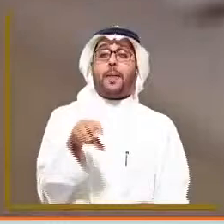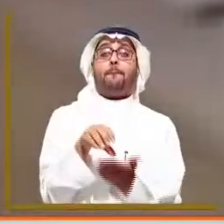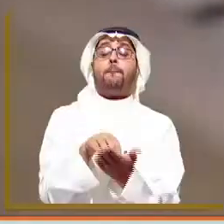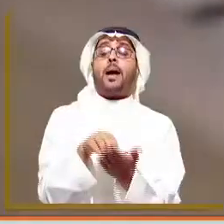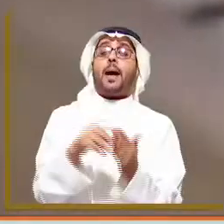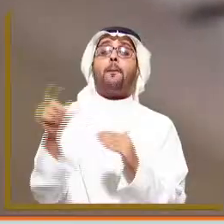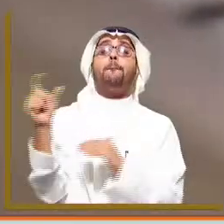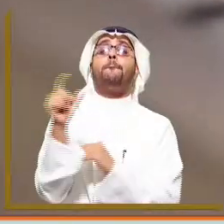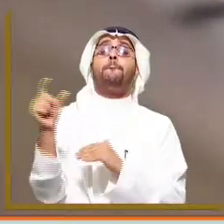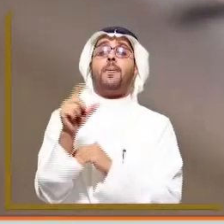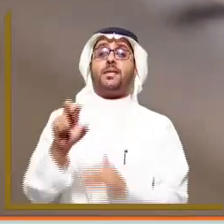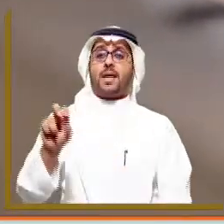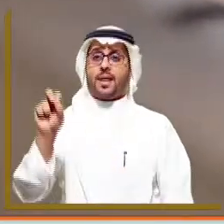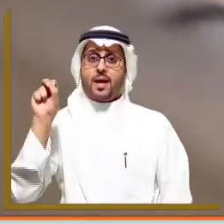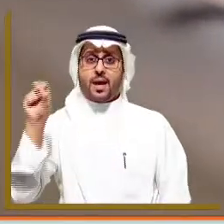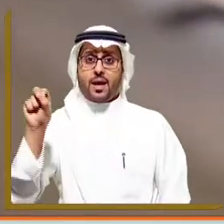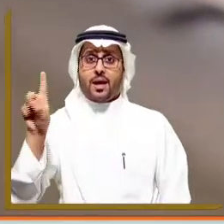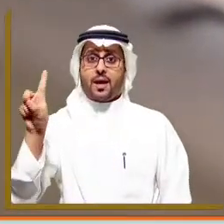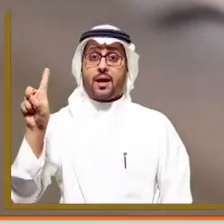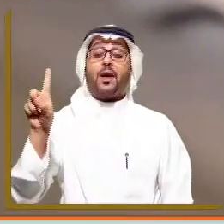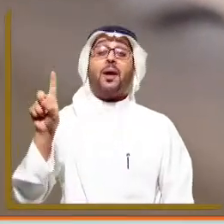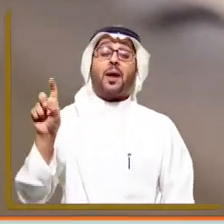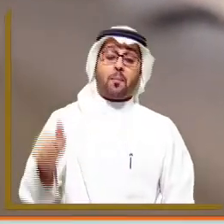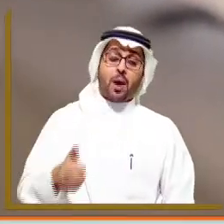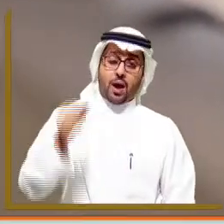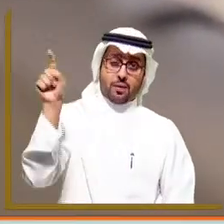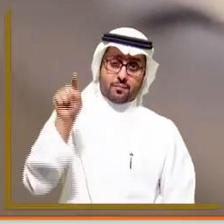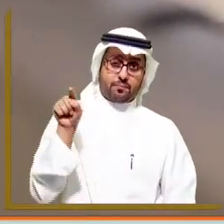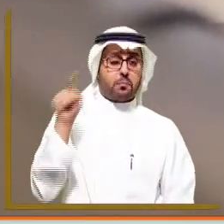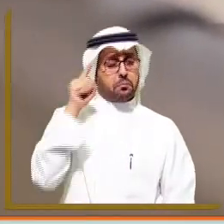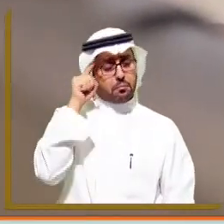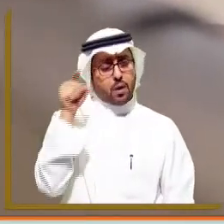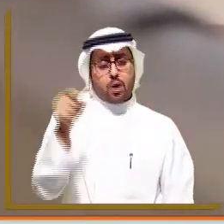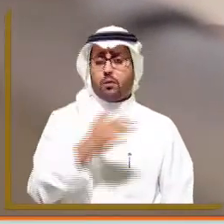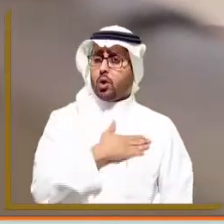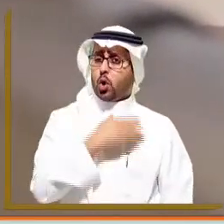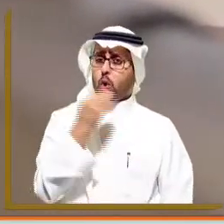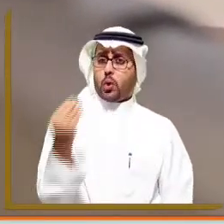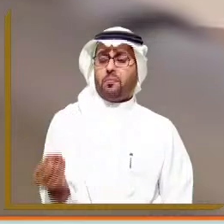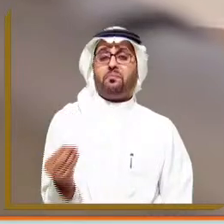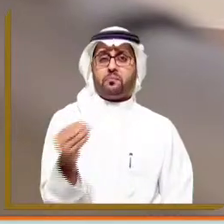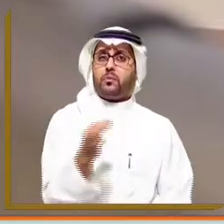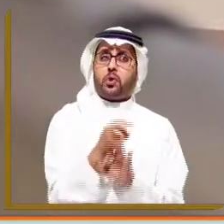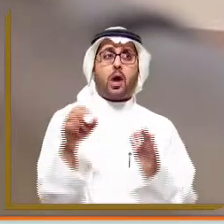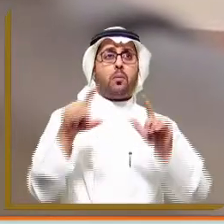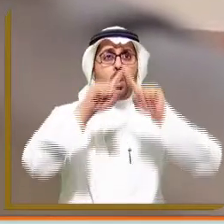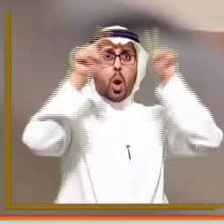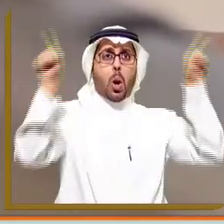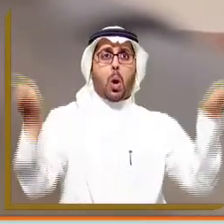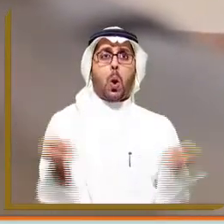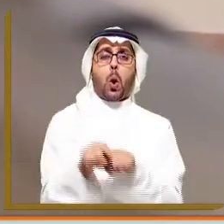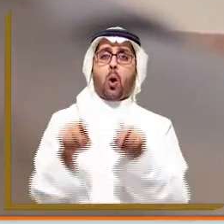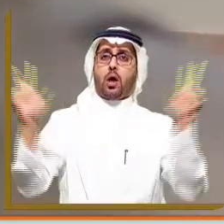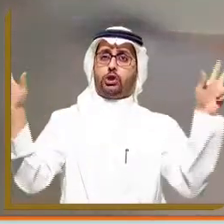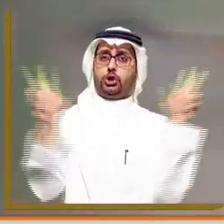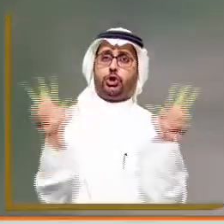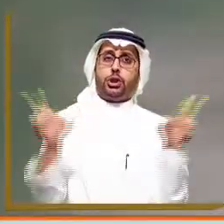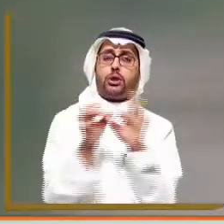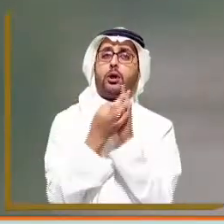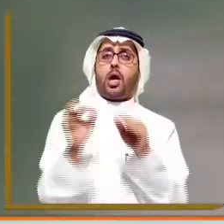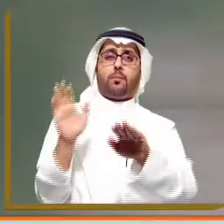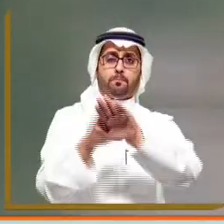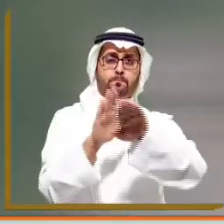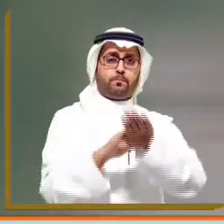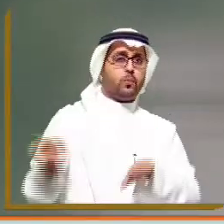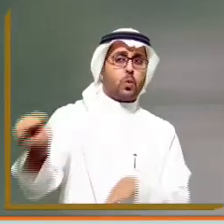الخطة التشغيلية وإجراءات استقبال المصلين بمسجد قباء وتركيب اللوحات الإرشادية والشاشات الإلكترونية التي